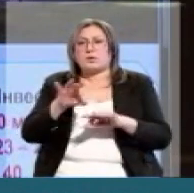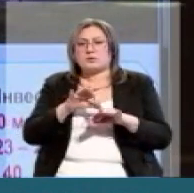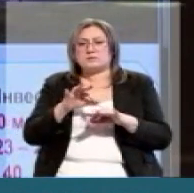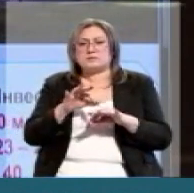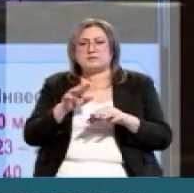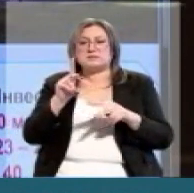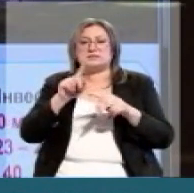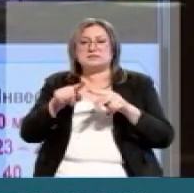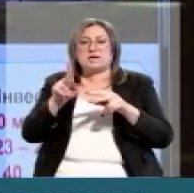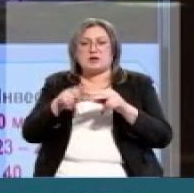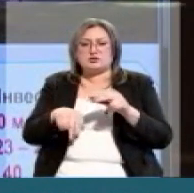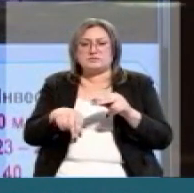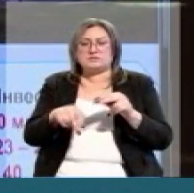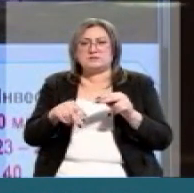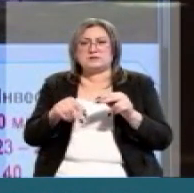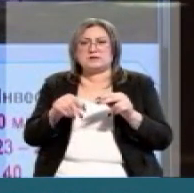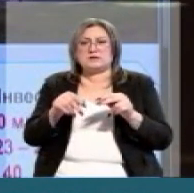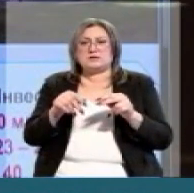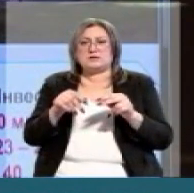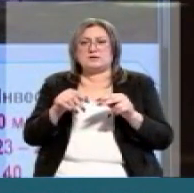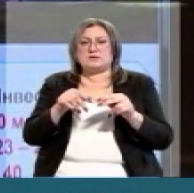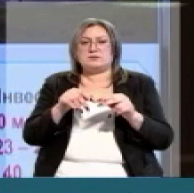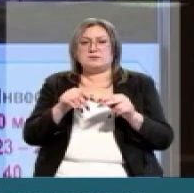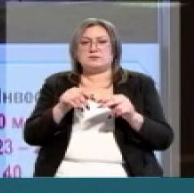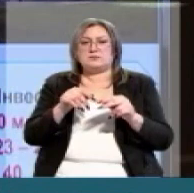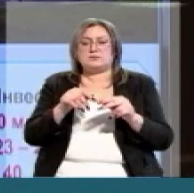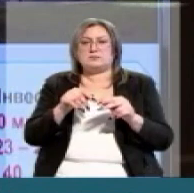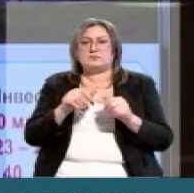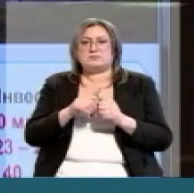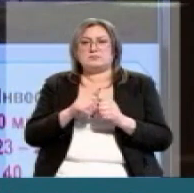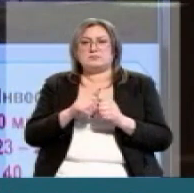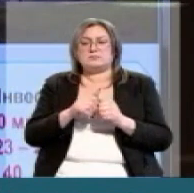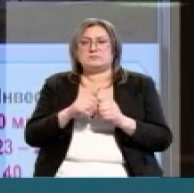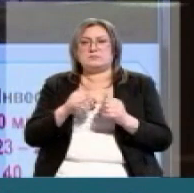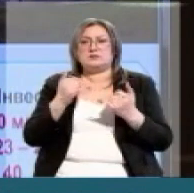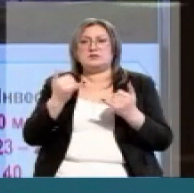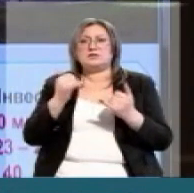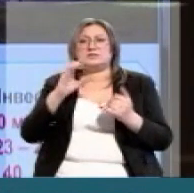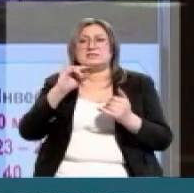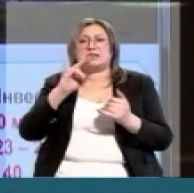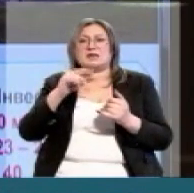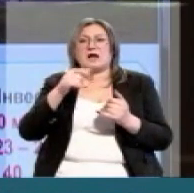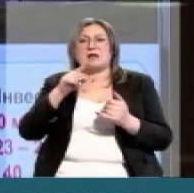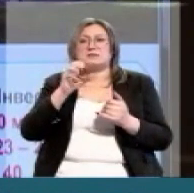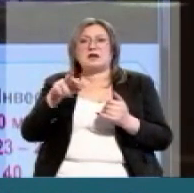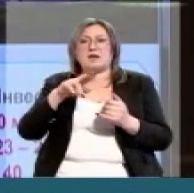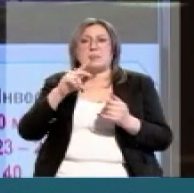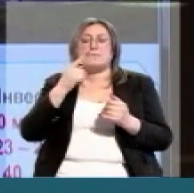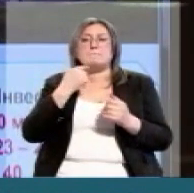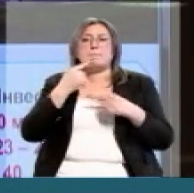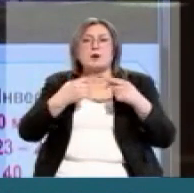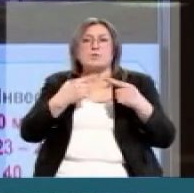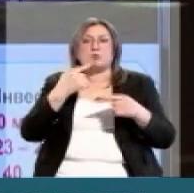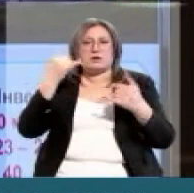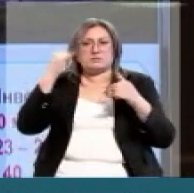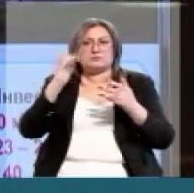проект заканчивается, подбор оборудования – это елочка, и сейчас вот из сементальской породы мы будем переходить на классично-фрицкую